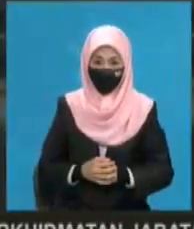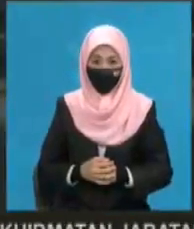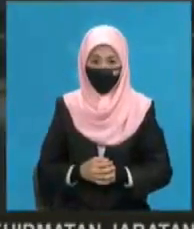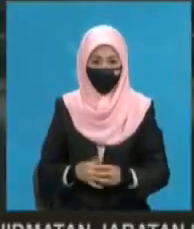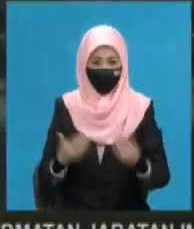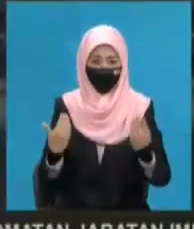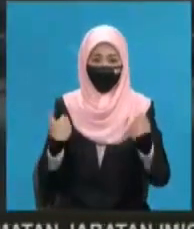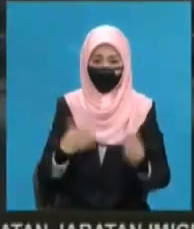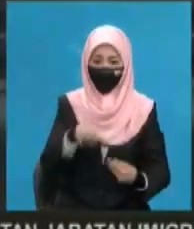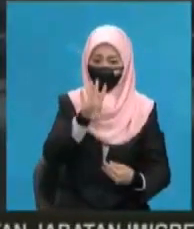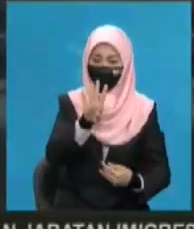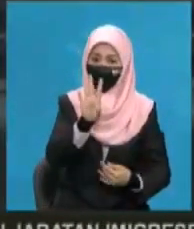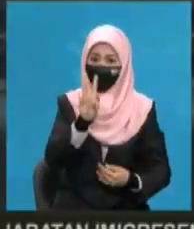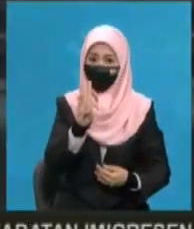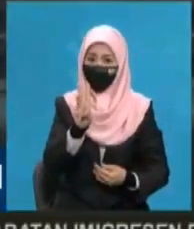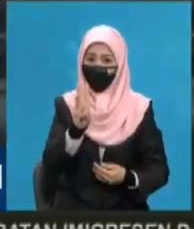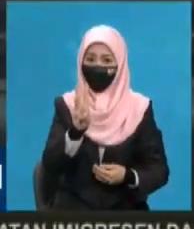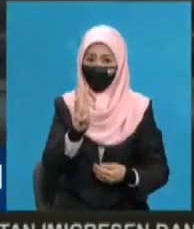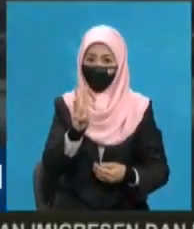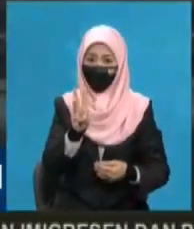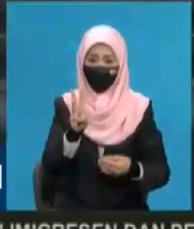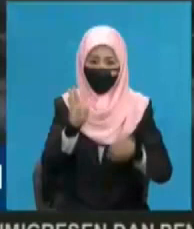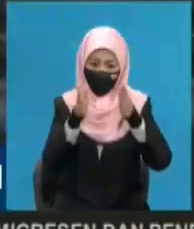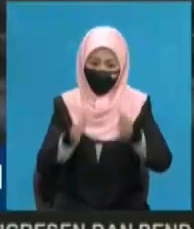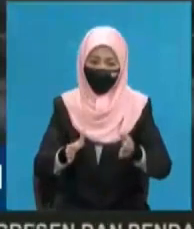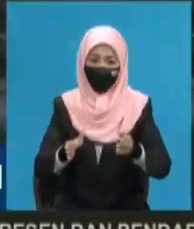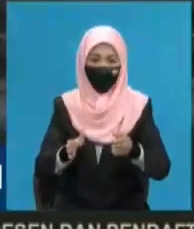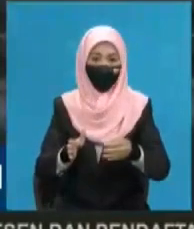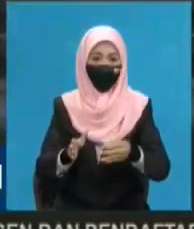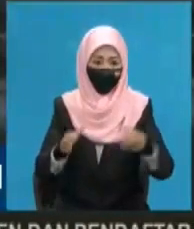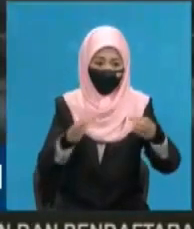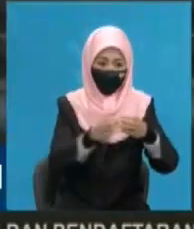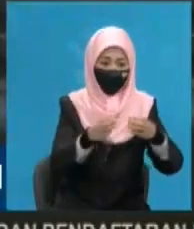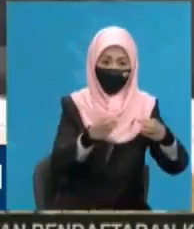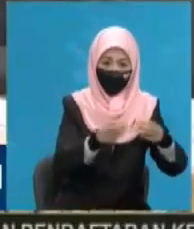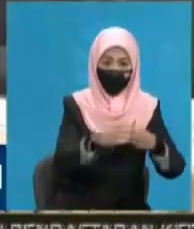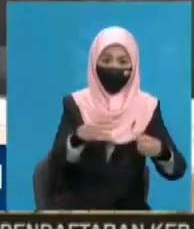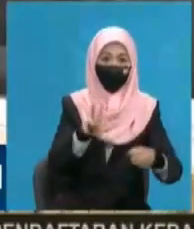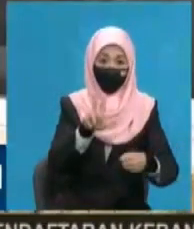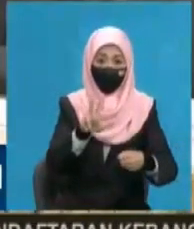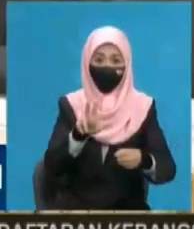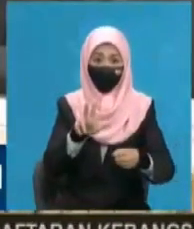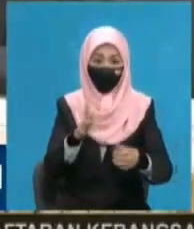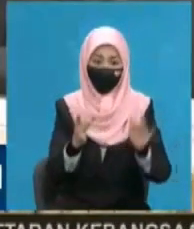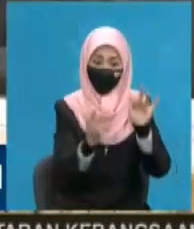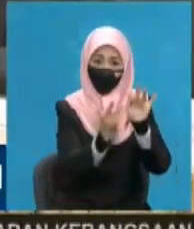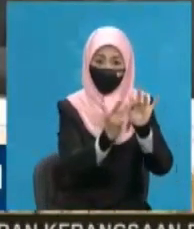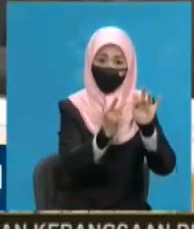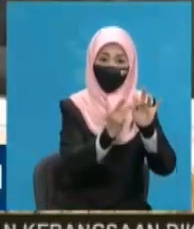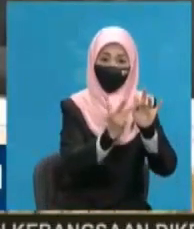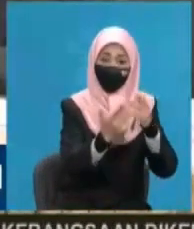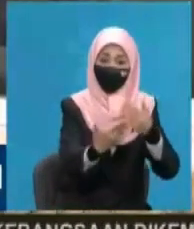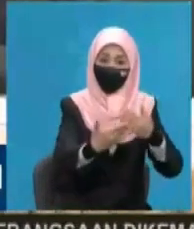Hai terdapat 46cats baru kepada 13 the active yang sedia ada yang merupakan kontek-kontek